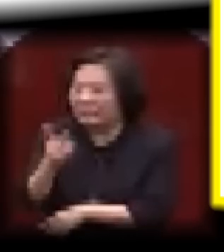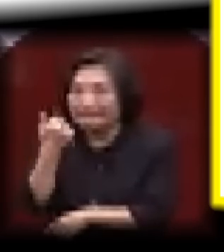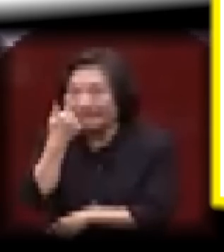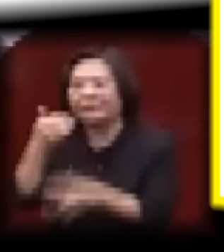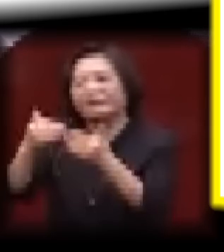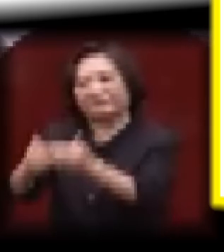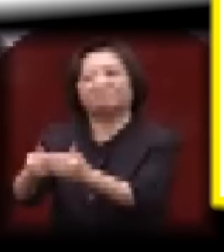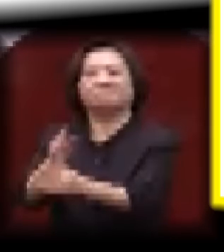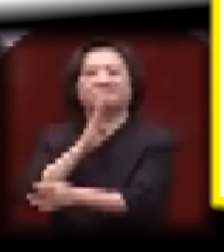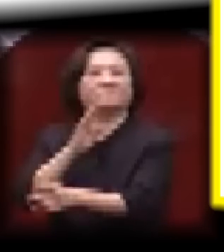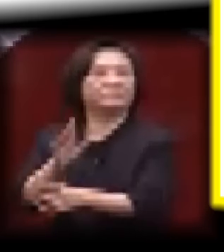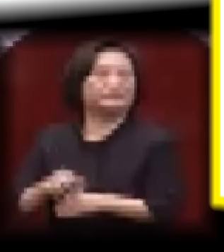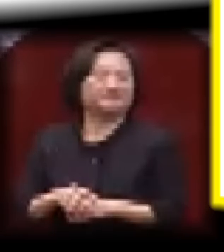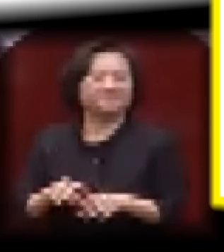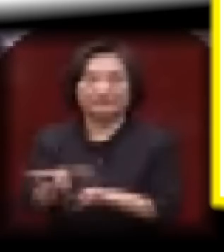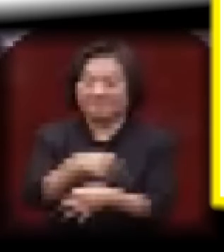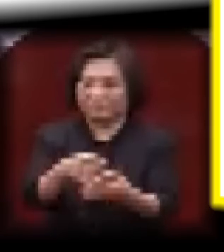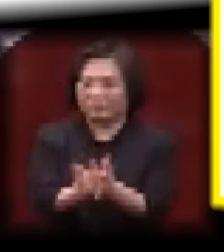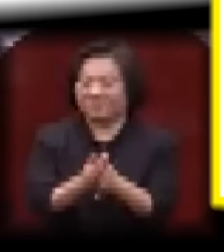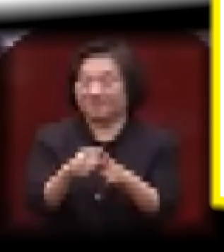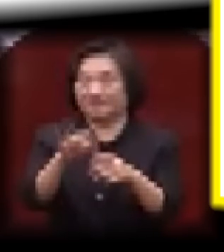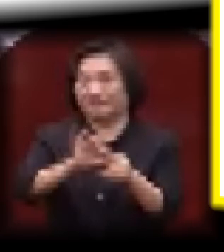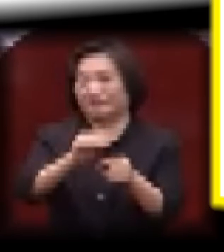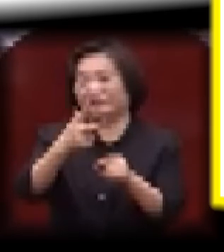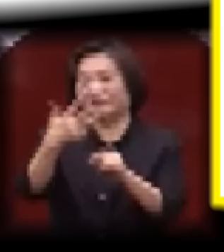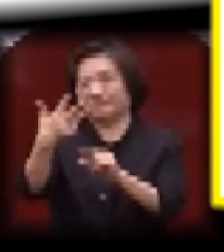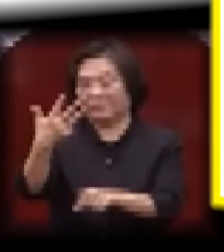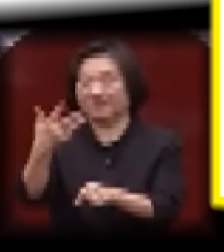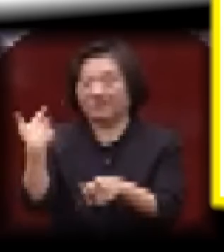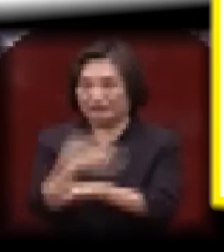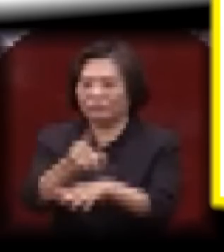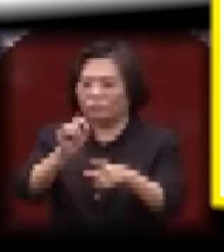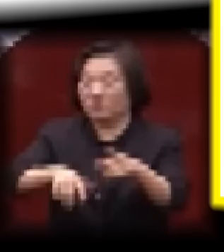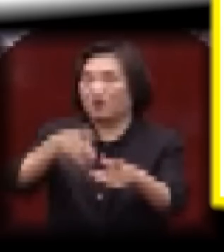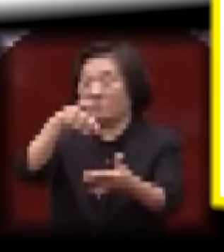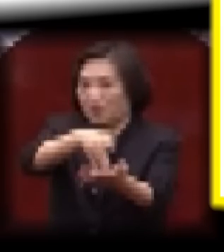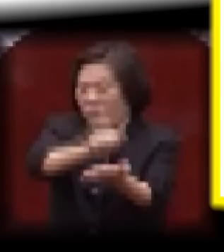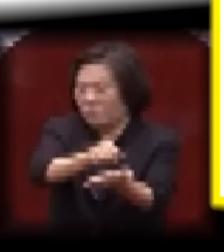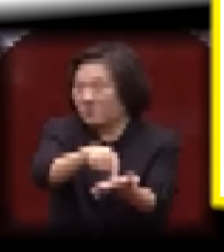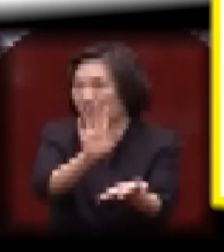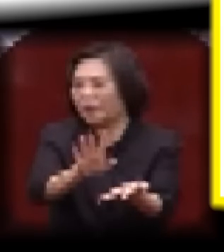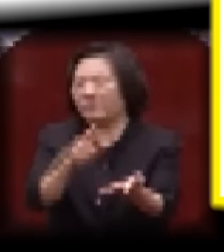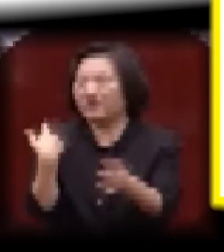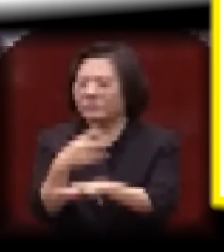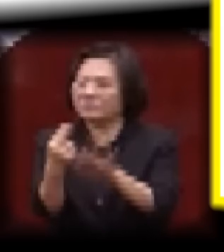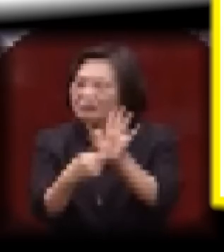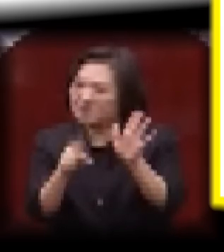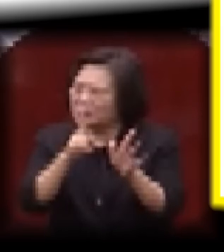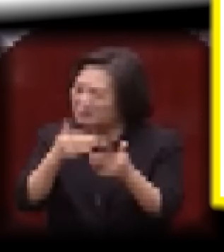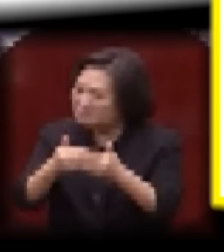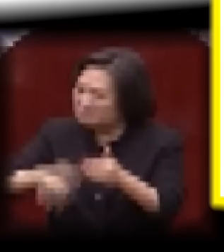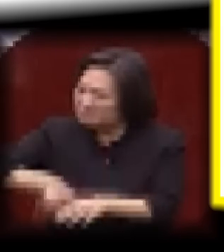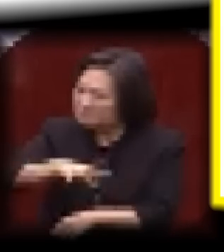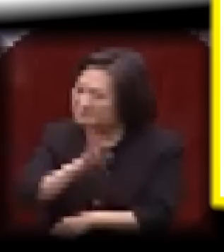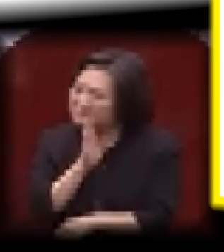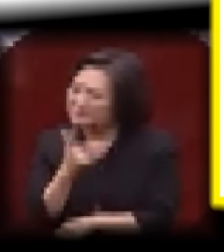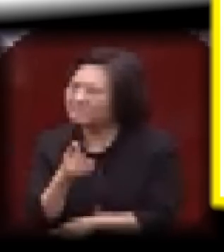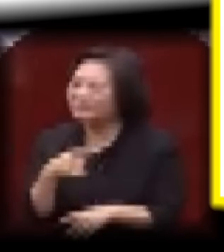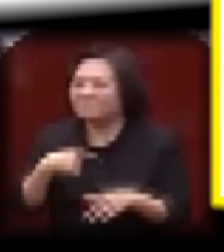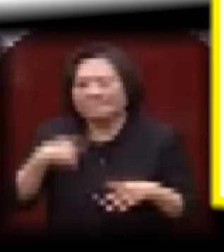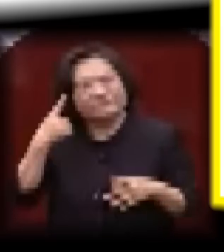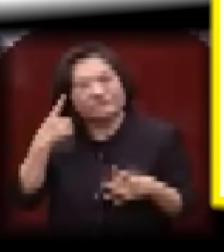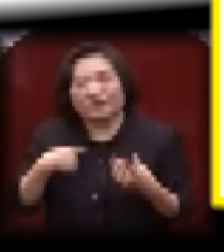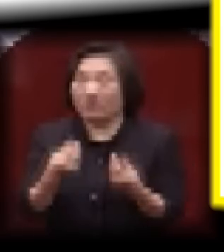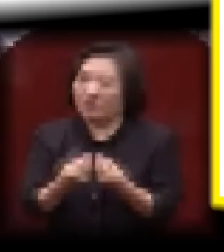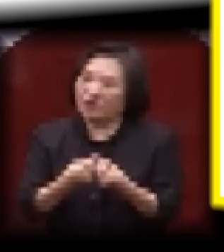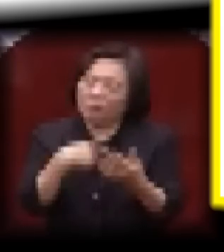实上在经济部在107年8月核发的公司登记就已经说明它是非入资公司。那我们自己的审查，你知